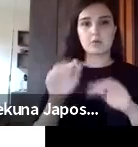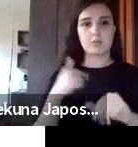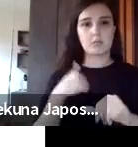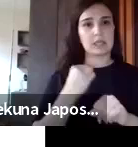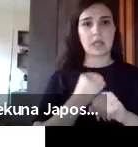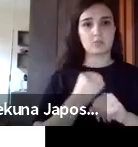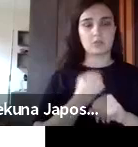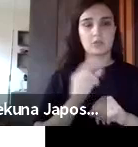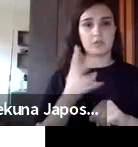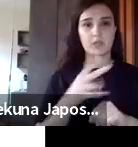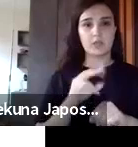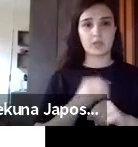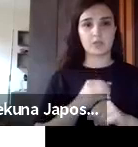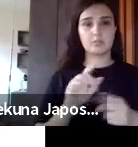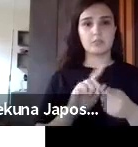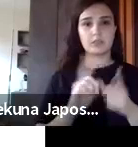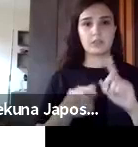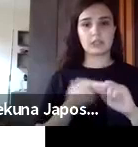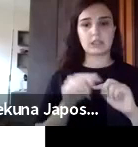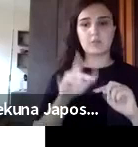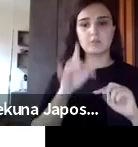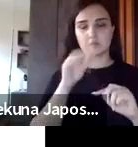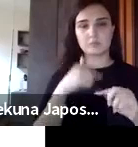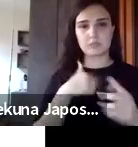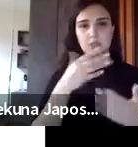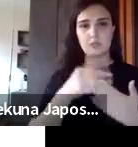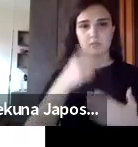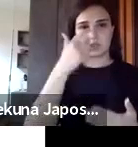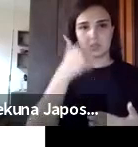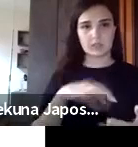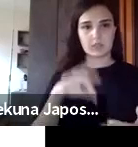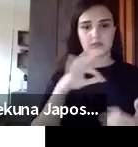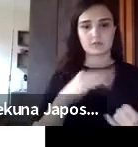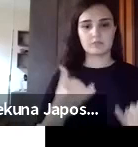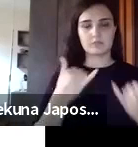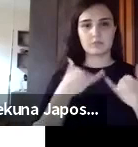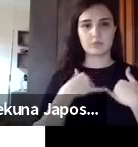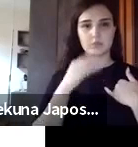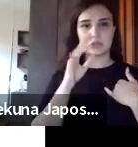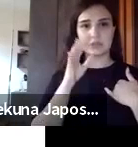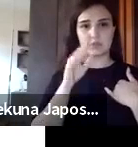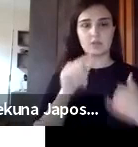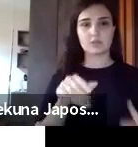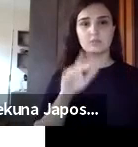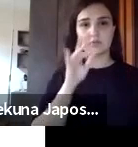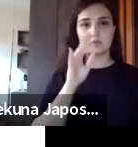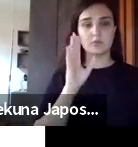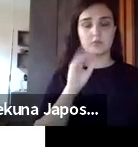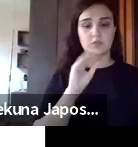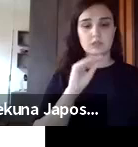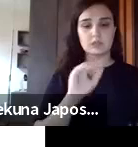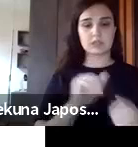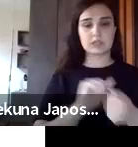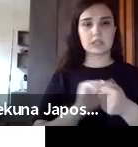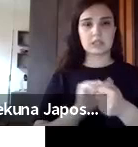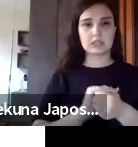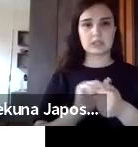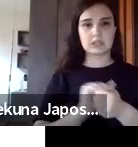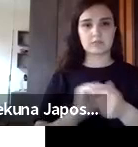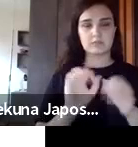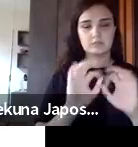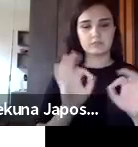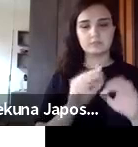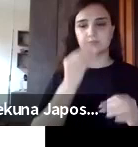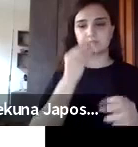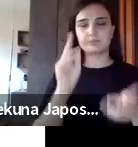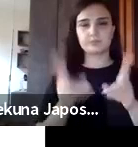ვაკეთო. ირიქით, ამ დროს მე საკუთარ თავს დავუთმოდ რო და მაშინ როდესაც სარეცხზეა საუბარი,